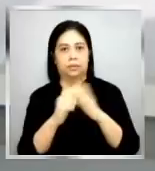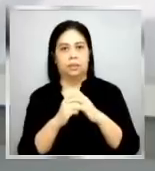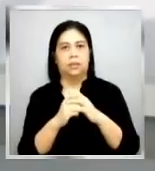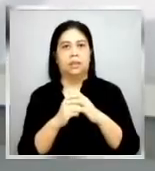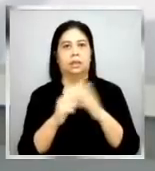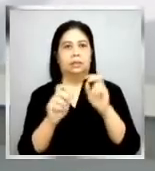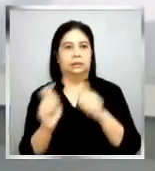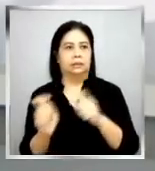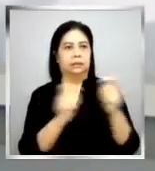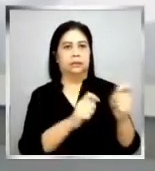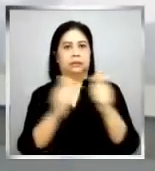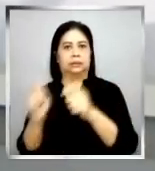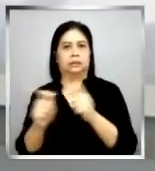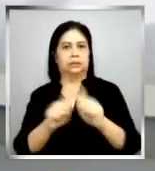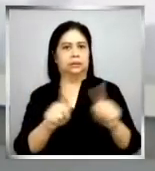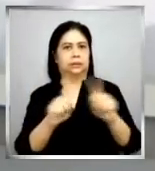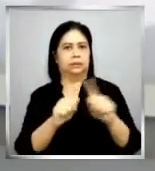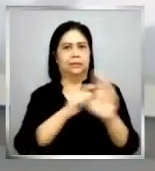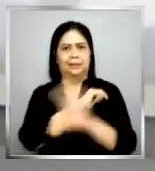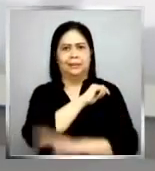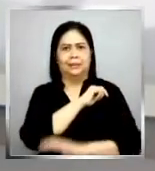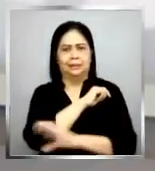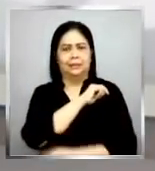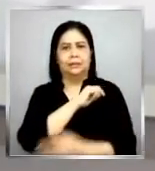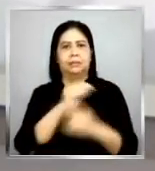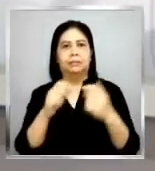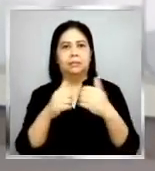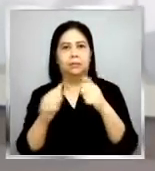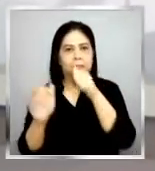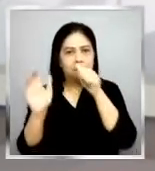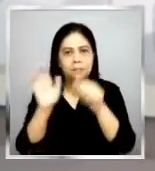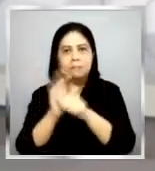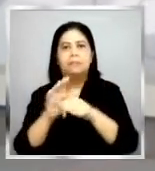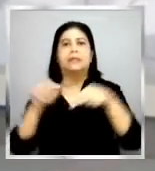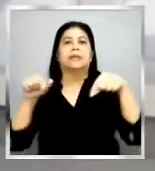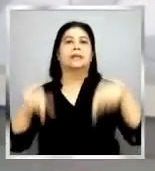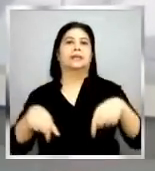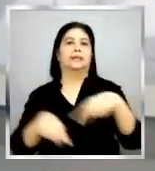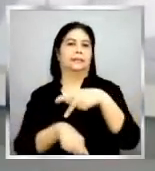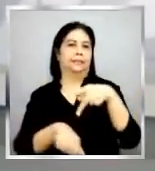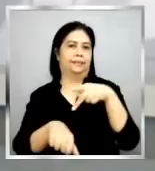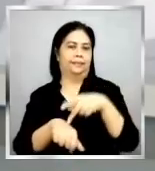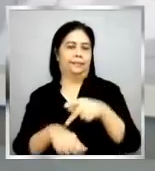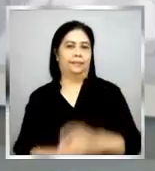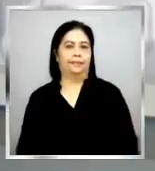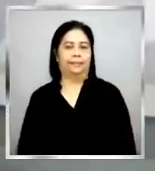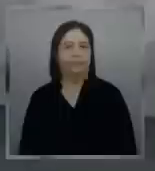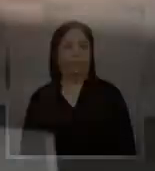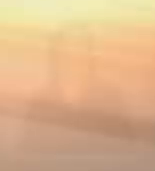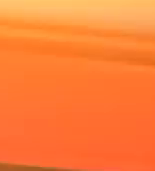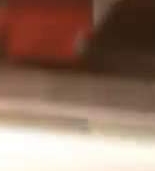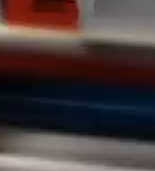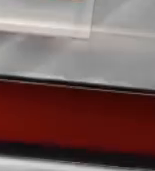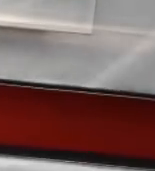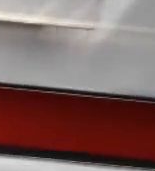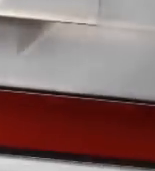raw na iba't ibang bansa bago magtago dito sa Pilipinas. Nakatutok si John Consulta.